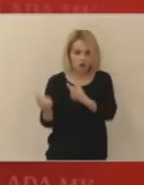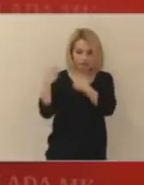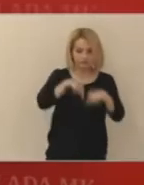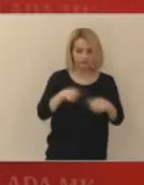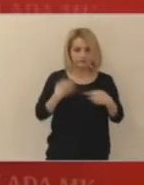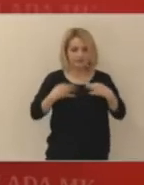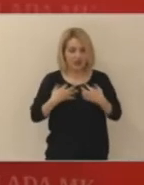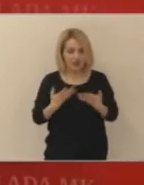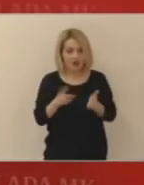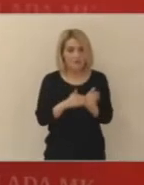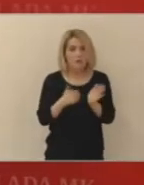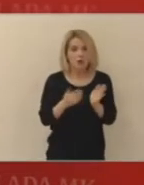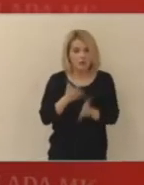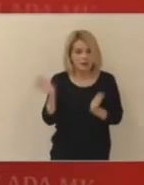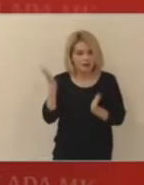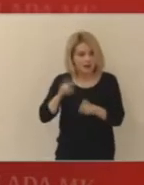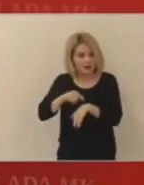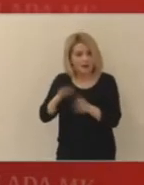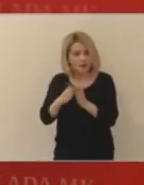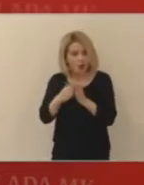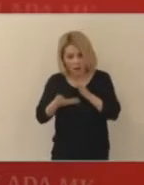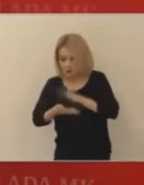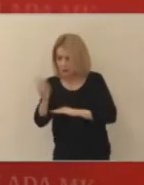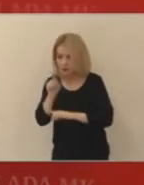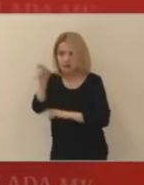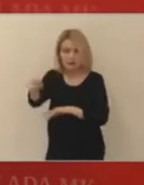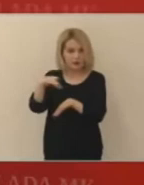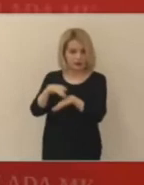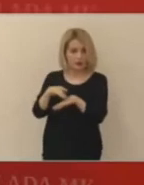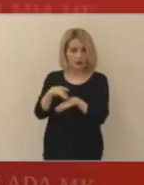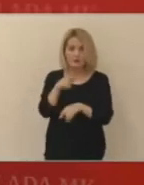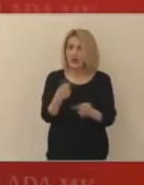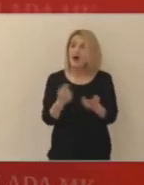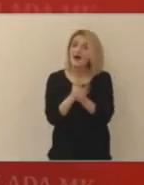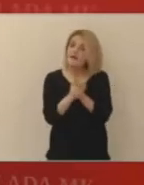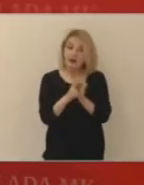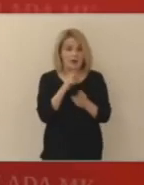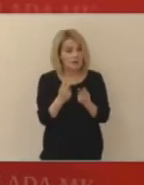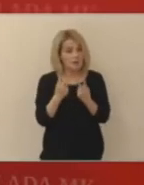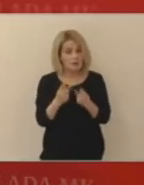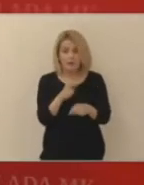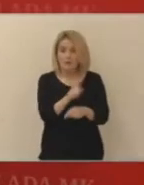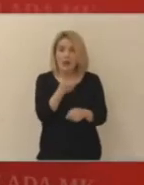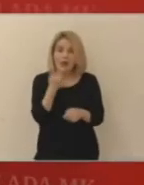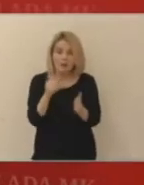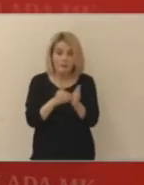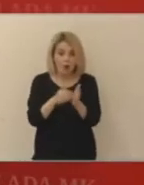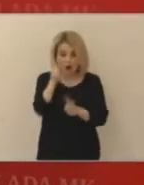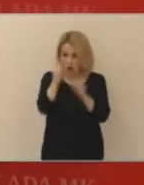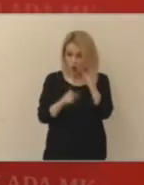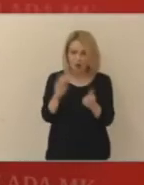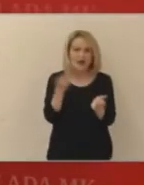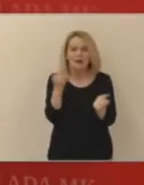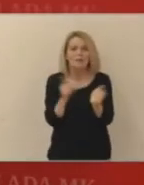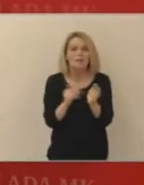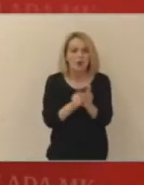потреба да го напушти својот дом. Во тој случај, бидејќи времето навистина е драгоцено, граѓаните немаат потреба ниту да се јавуваат на